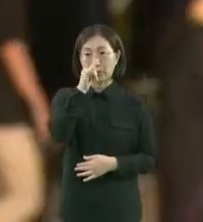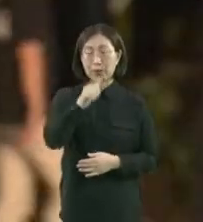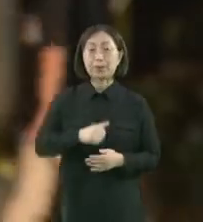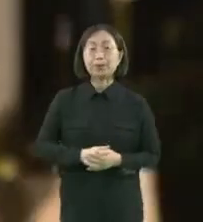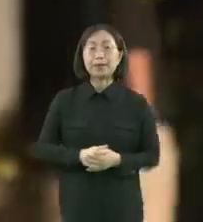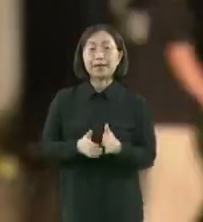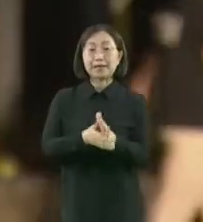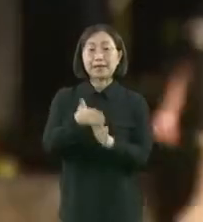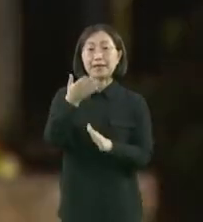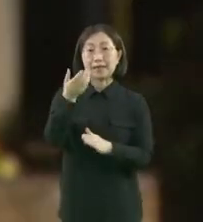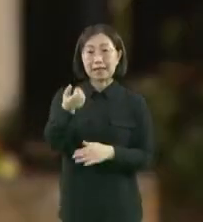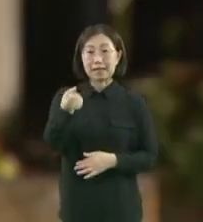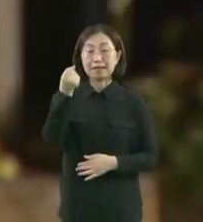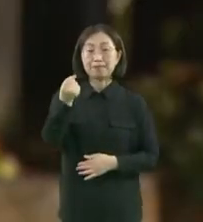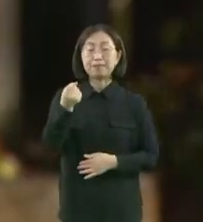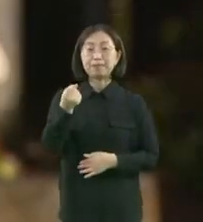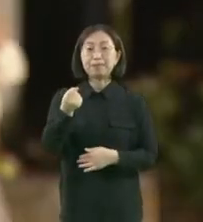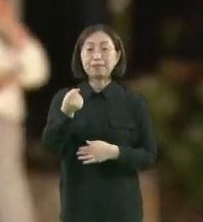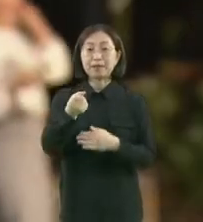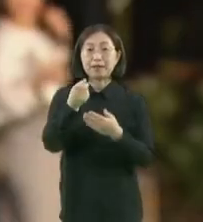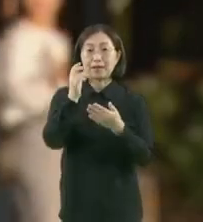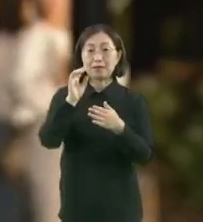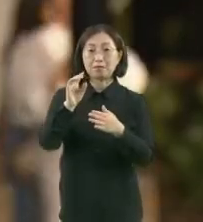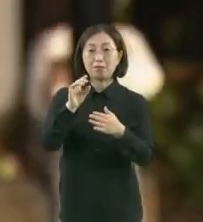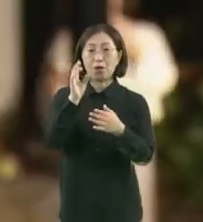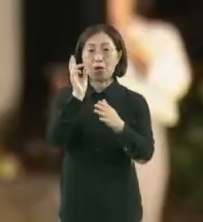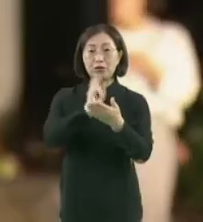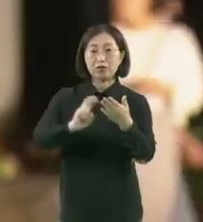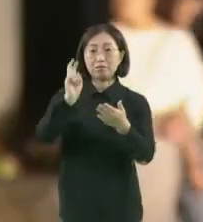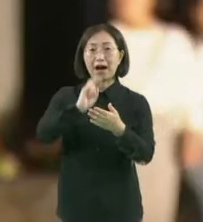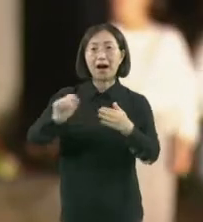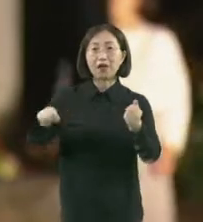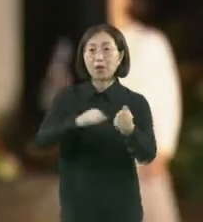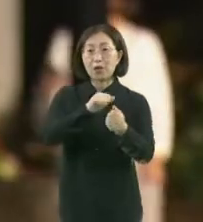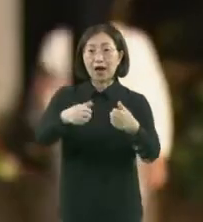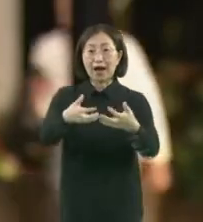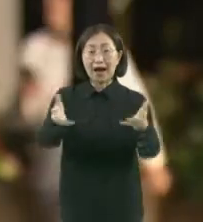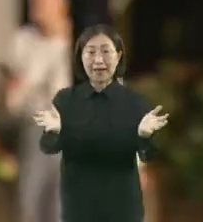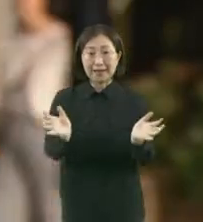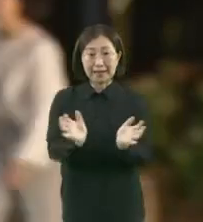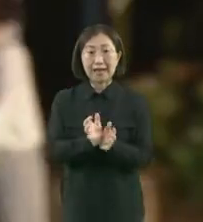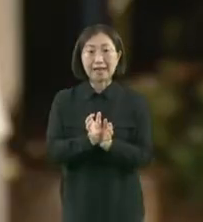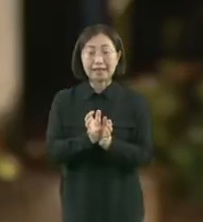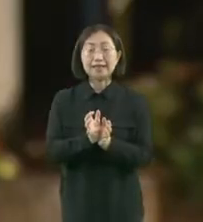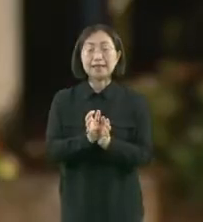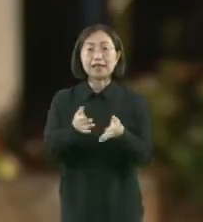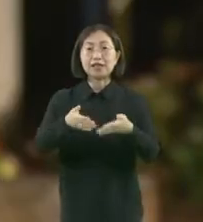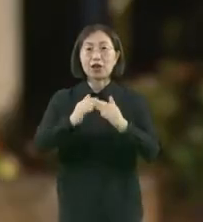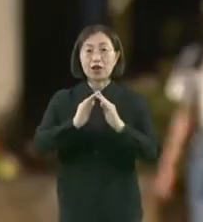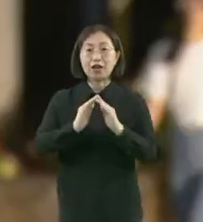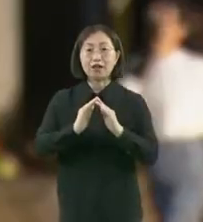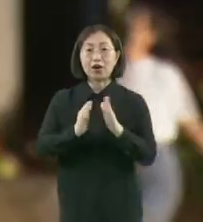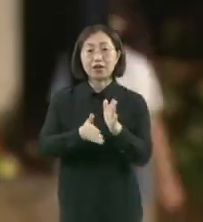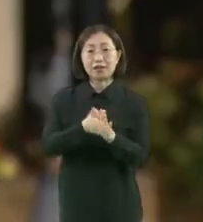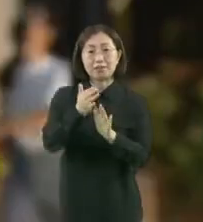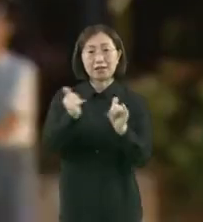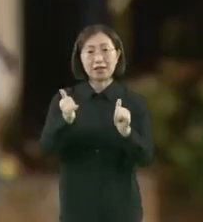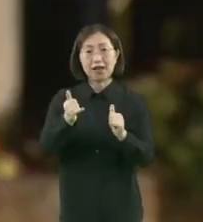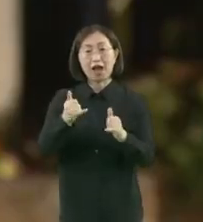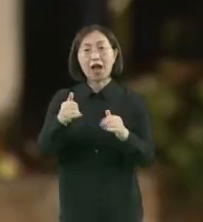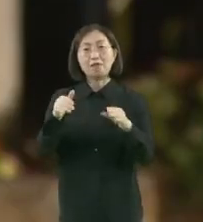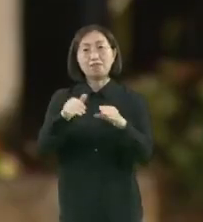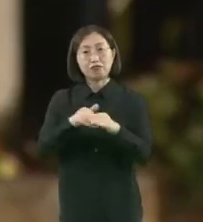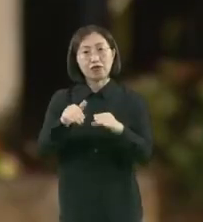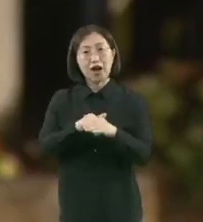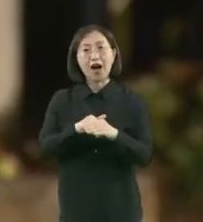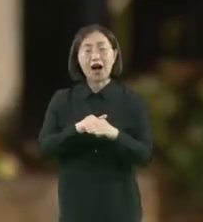전속입니다만 비전속의 제2의 교향악단도 신설을 해서 시민들의 문화적인 욕구를 대폭적으로 강화하는